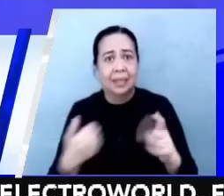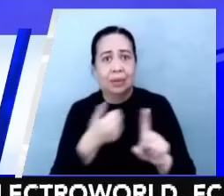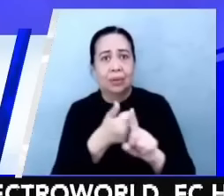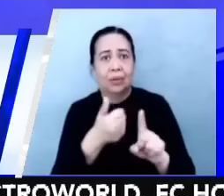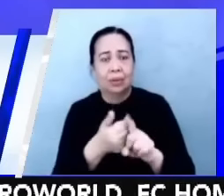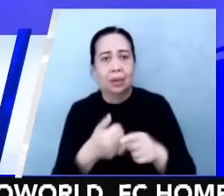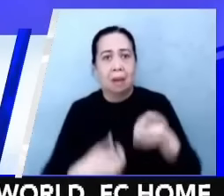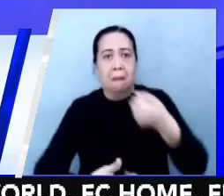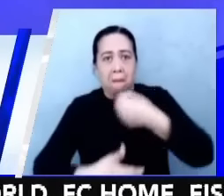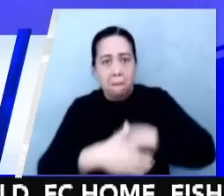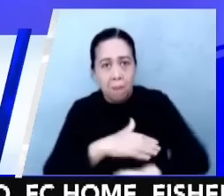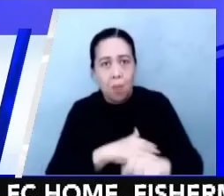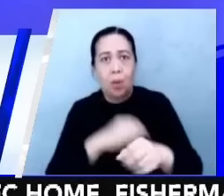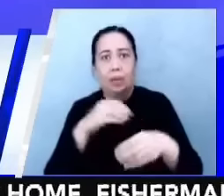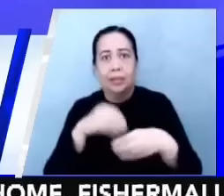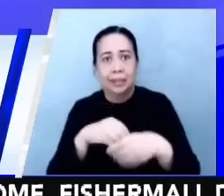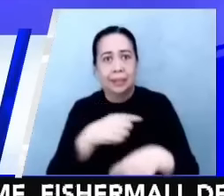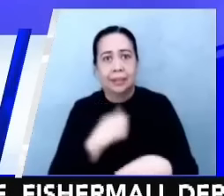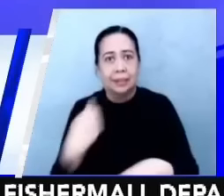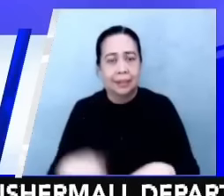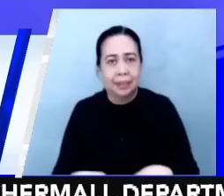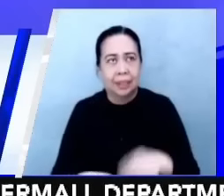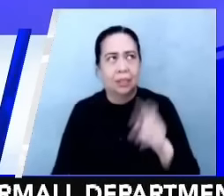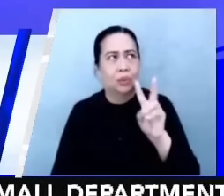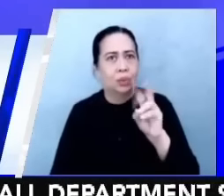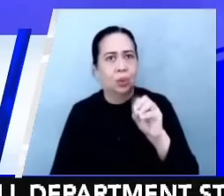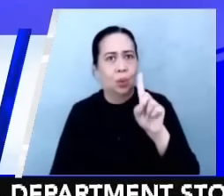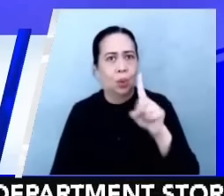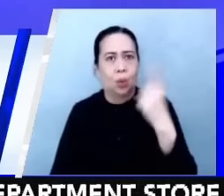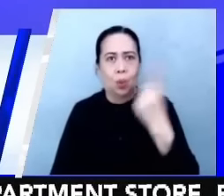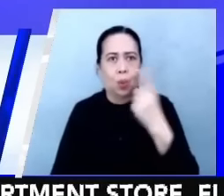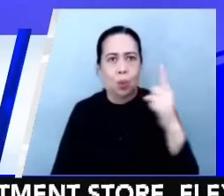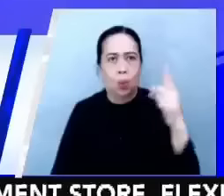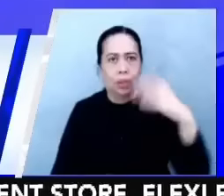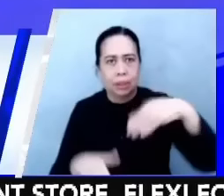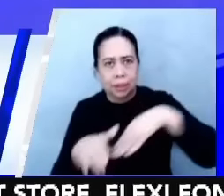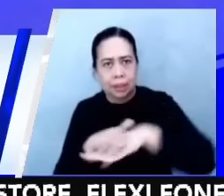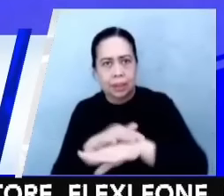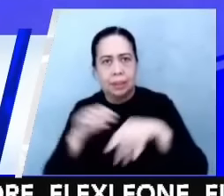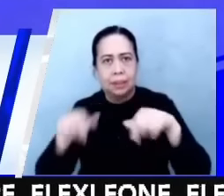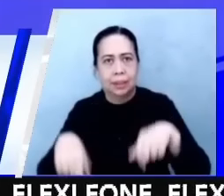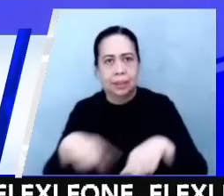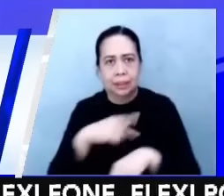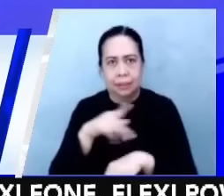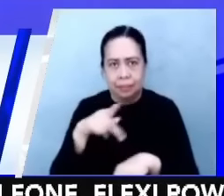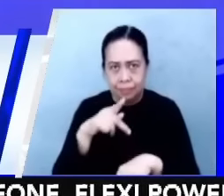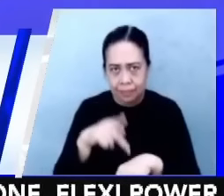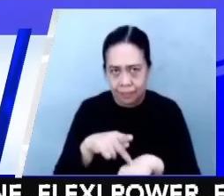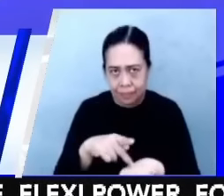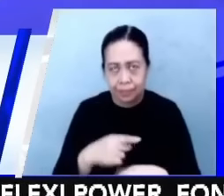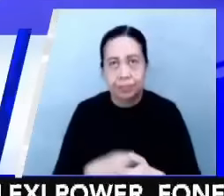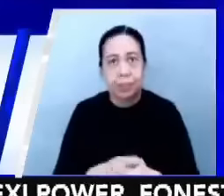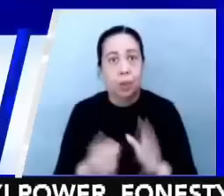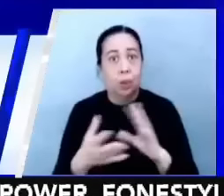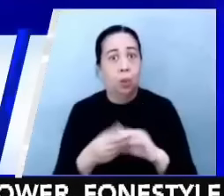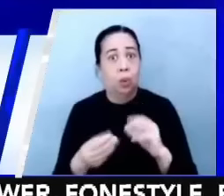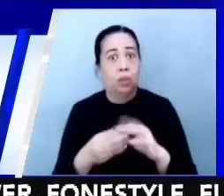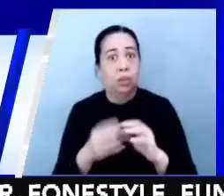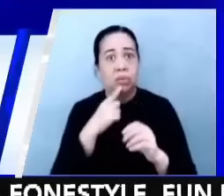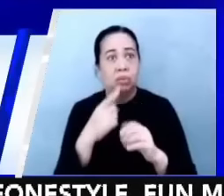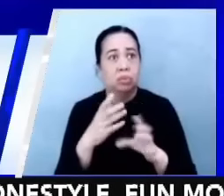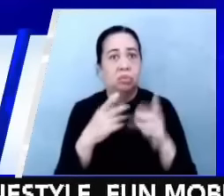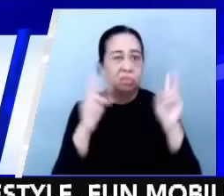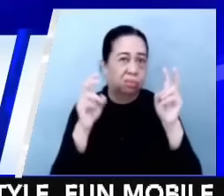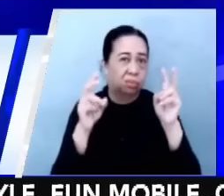China at 2001 lang siya nakapasok dito sa ating bansa ah kwento niya kinuha lang Di umanas siya